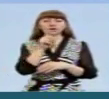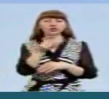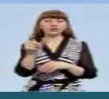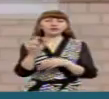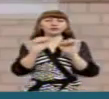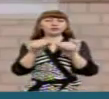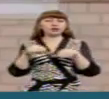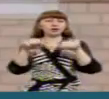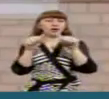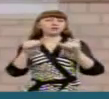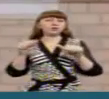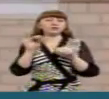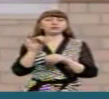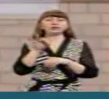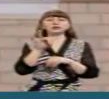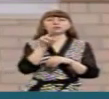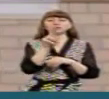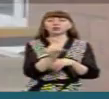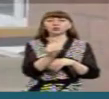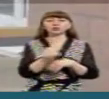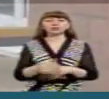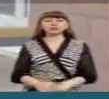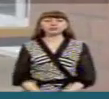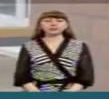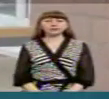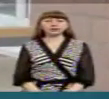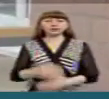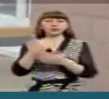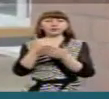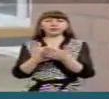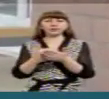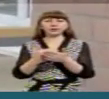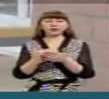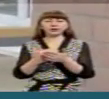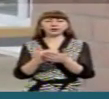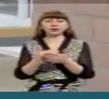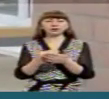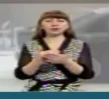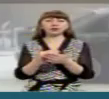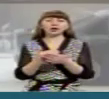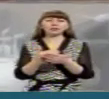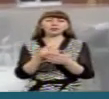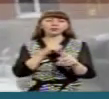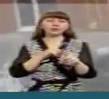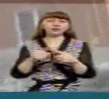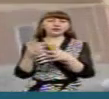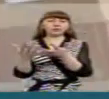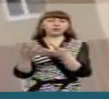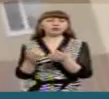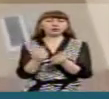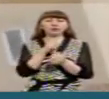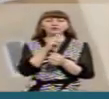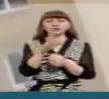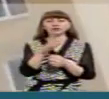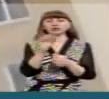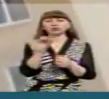қабылданды. Оның ішінде 644 ипотекалық өтінім мақұлданды. Бұл ақшаға шаққанда 4 миллиард 800 миллион теңге. Осы көрсеткіш